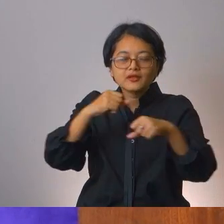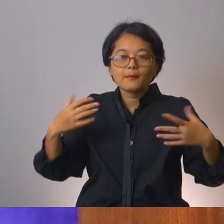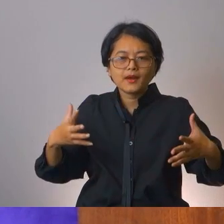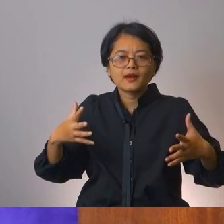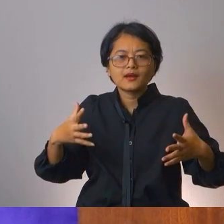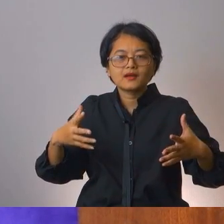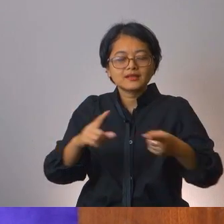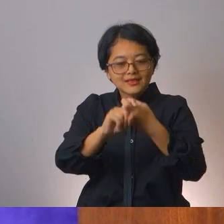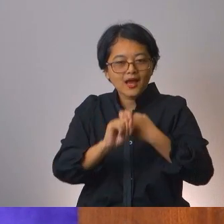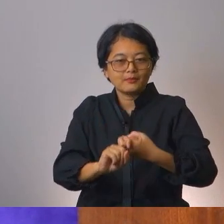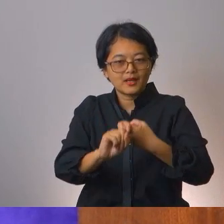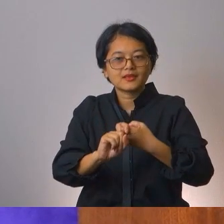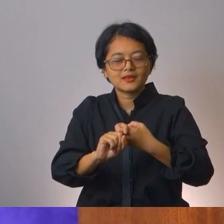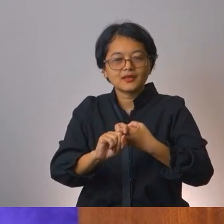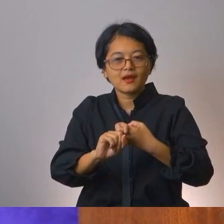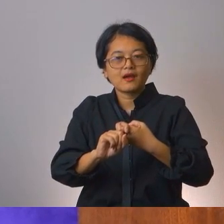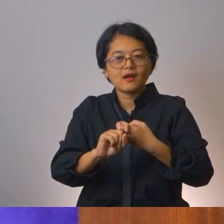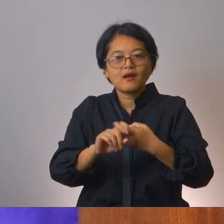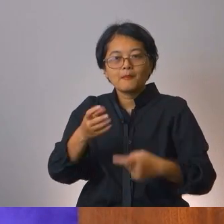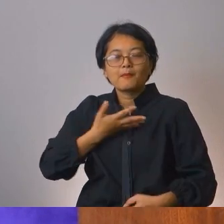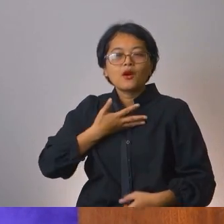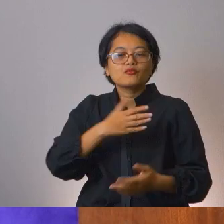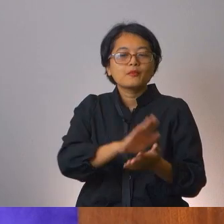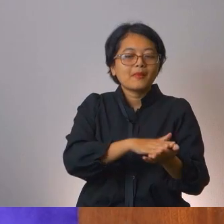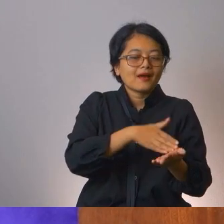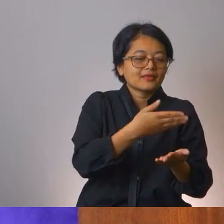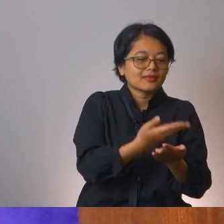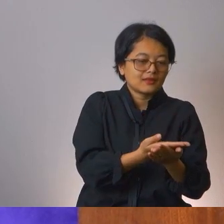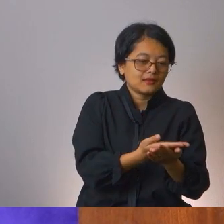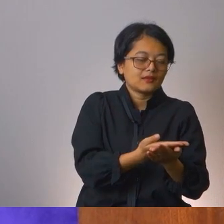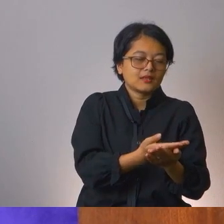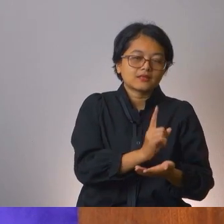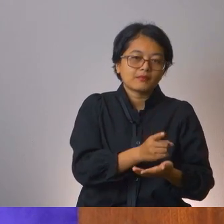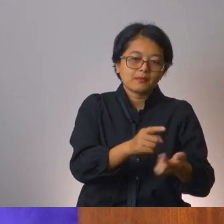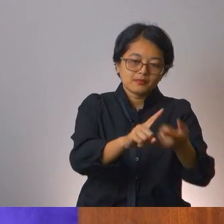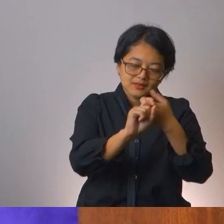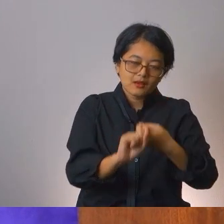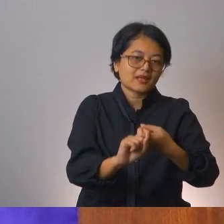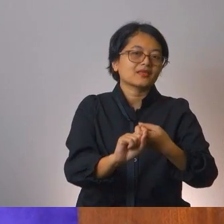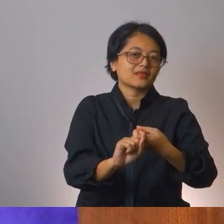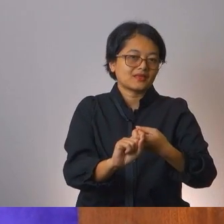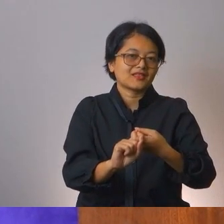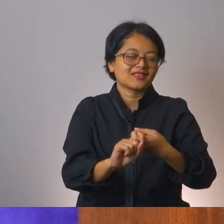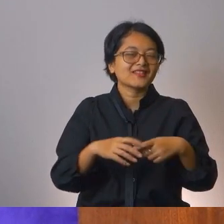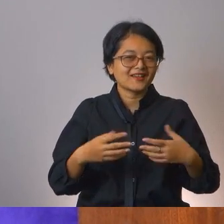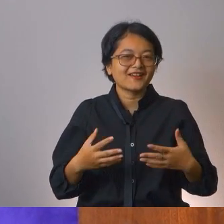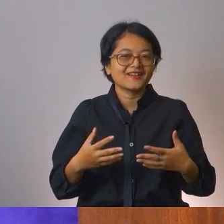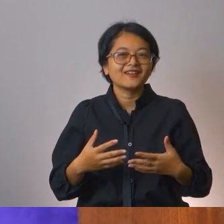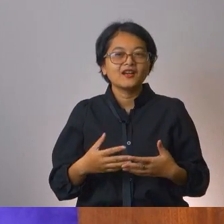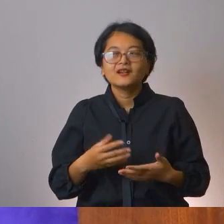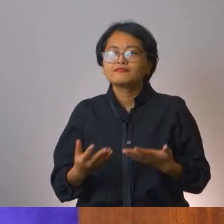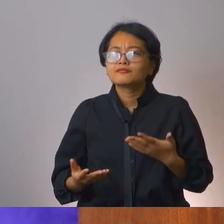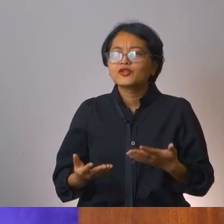rela mati untuk sahabat-sahabatnya. Sebenarnya apa yang